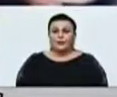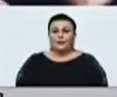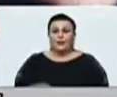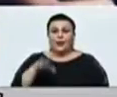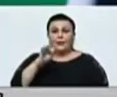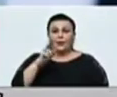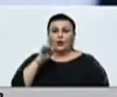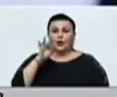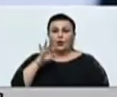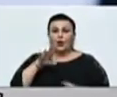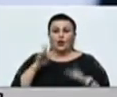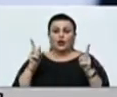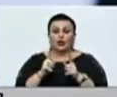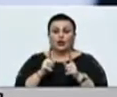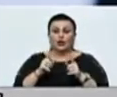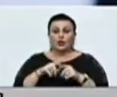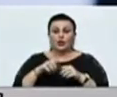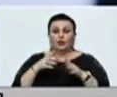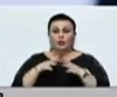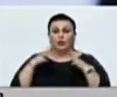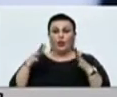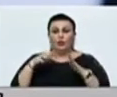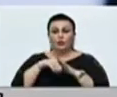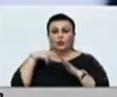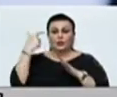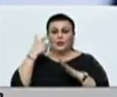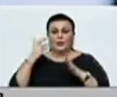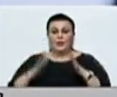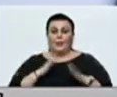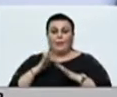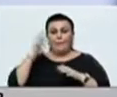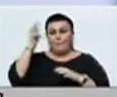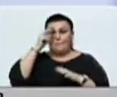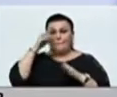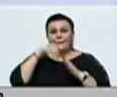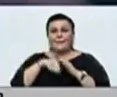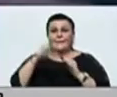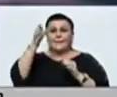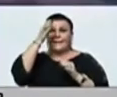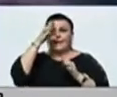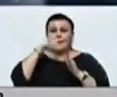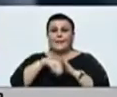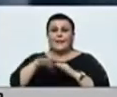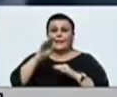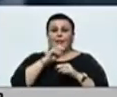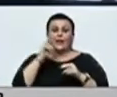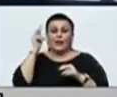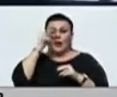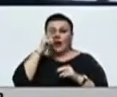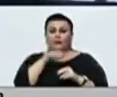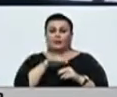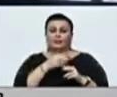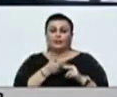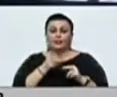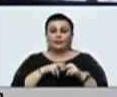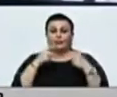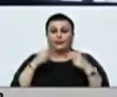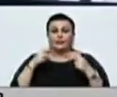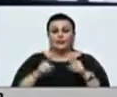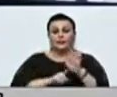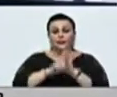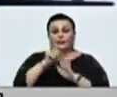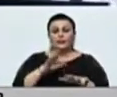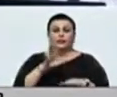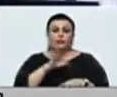Mikro, kiçik və orta sahibkarlığın inkişafı ilə əlaqədar təhsil, elm, tədqiqat və dəstək layihələrinin maliyyələşdirilməsinə start